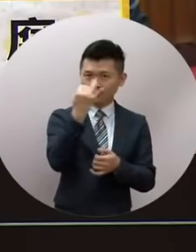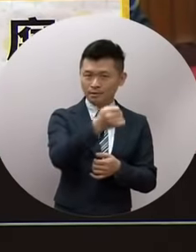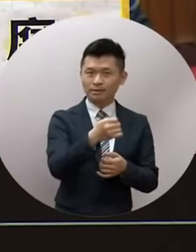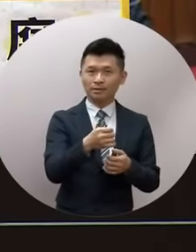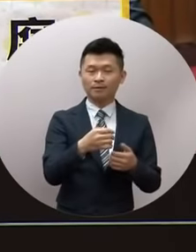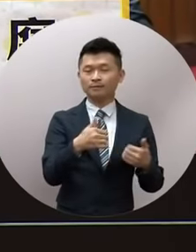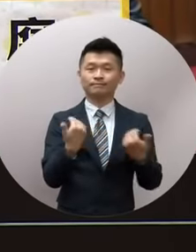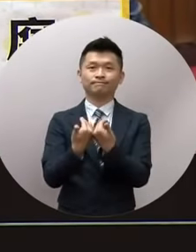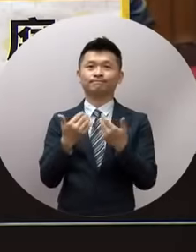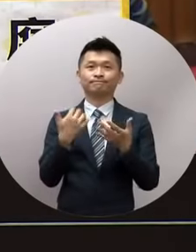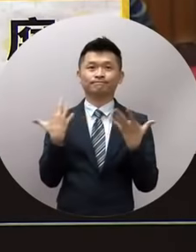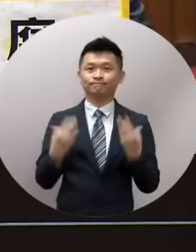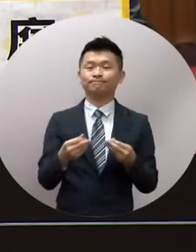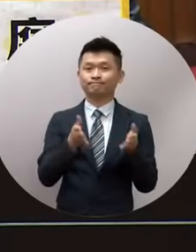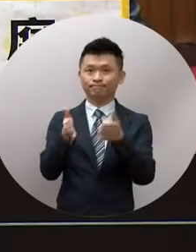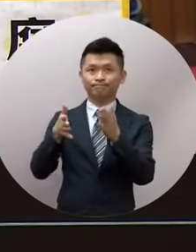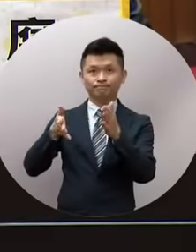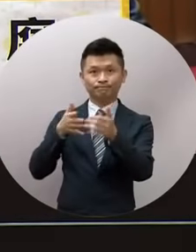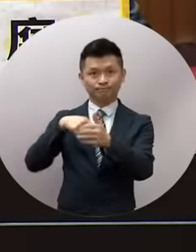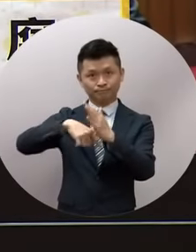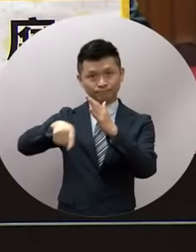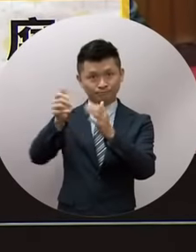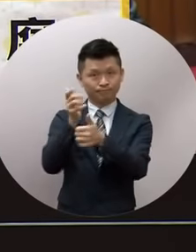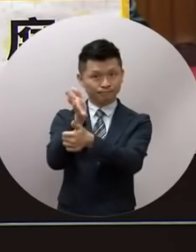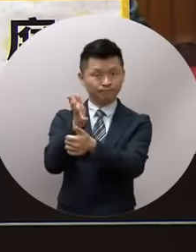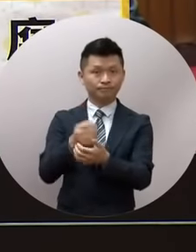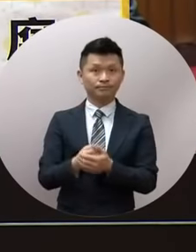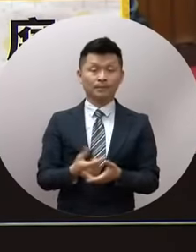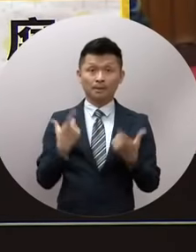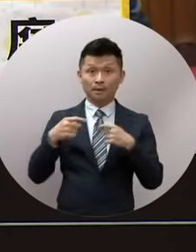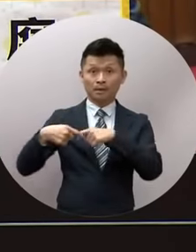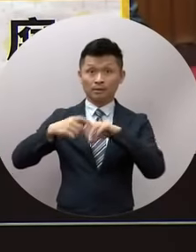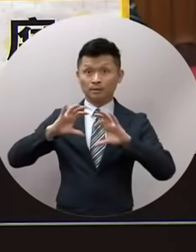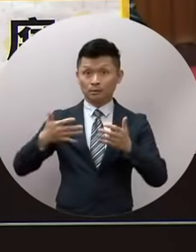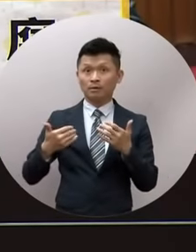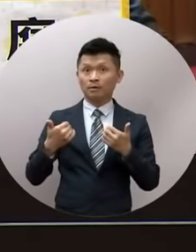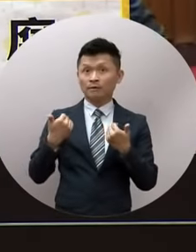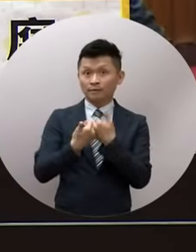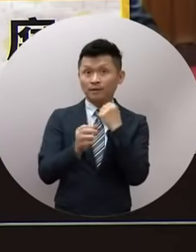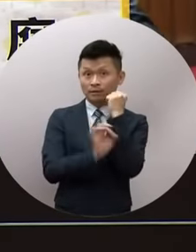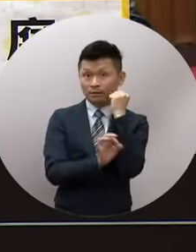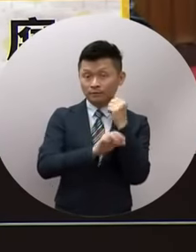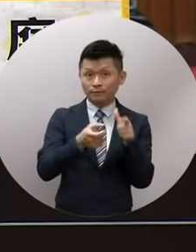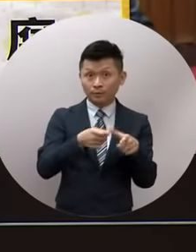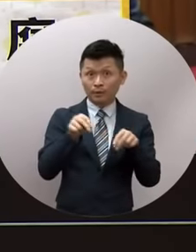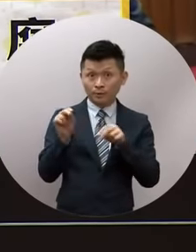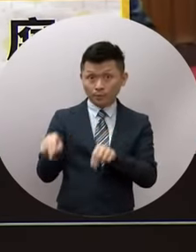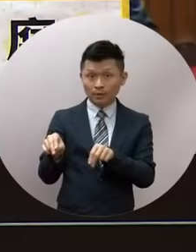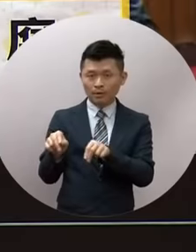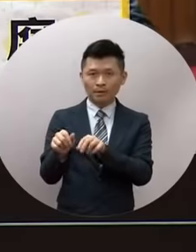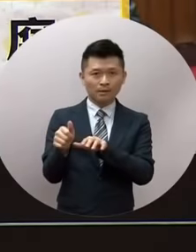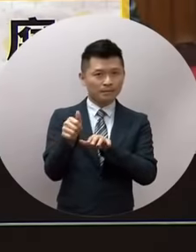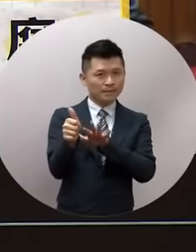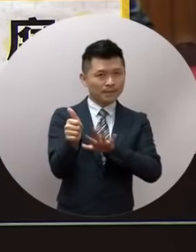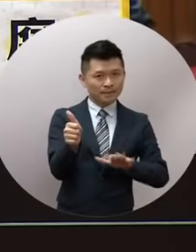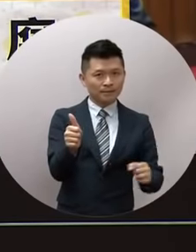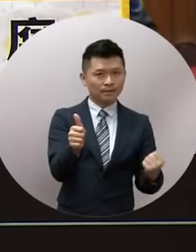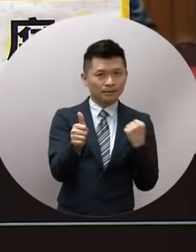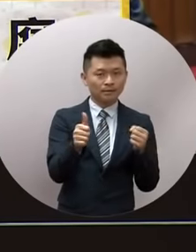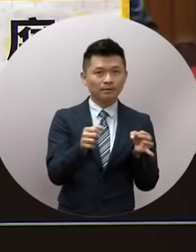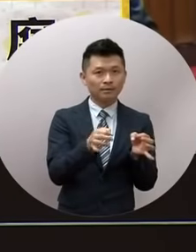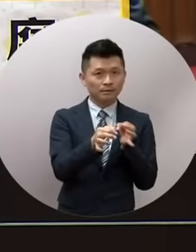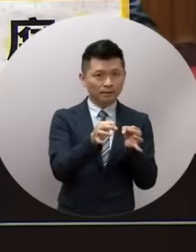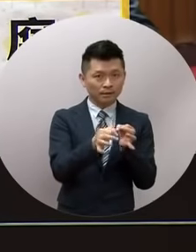问院长就是讲，这种吼本来联合国反贪腐公约施行法里面所规定的影响力交易罪、馈赠